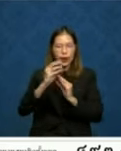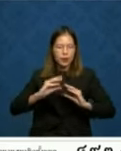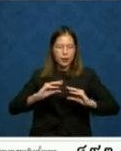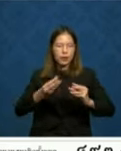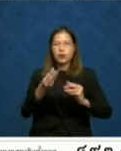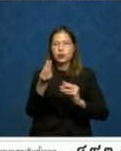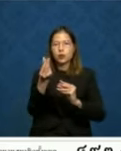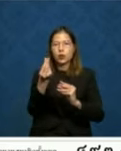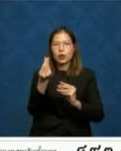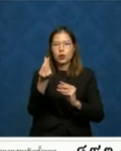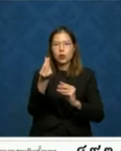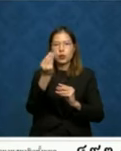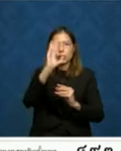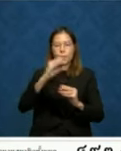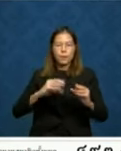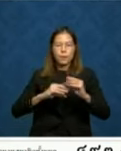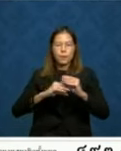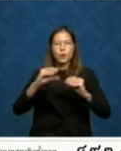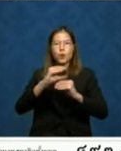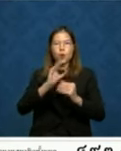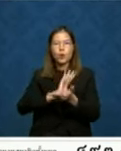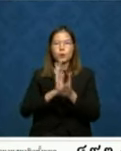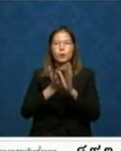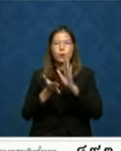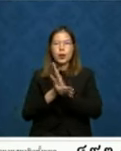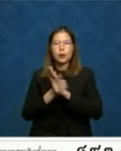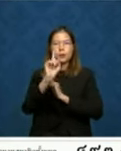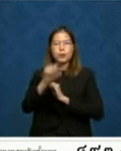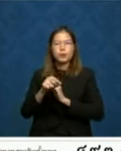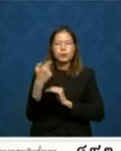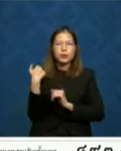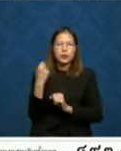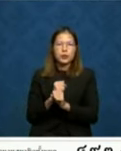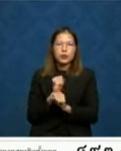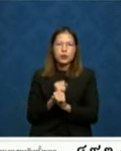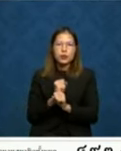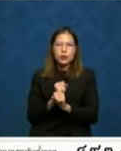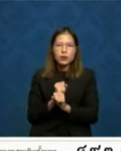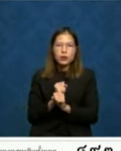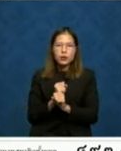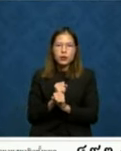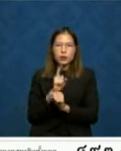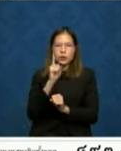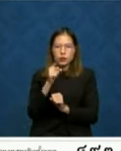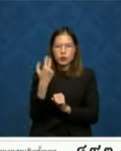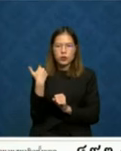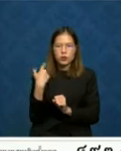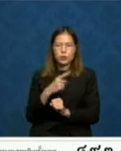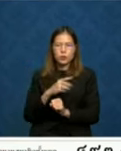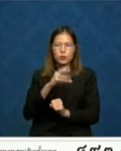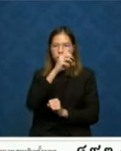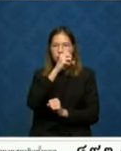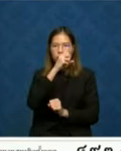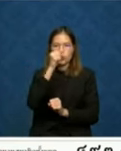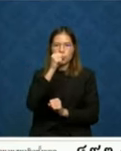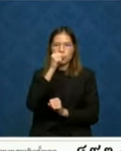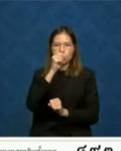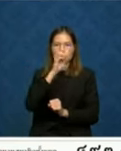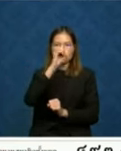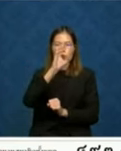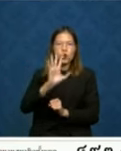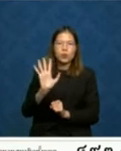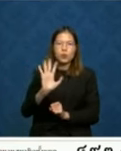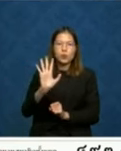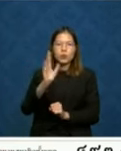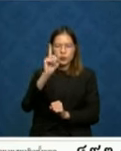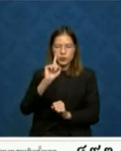ครับการปรับโครงสร้างภาษีตอนนั้นผมเชื่อว่าทุกอย่างในการปรับโครงสร้างภาษีมันจะเป็นความลับเสมอสิ่งนี้แหละครับ